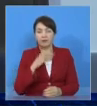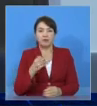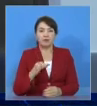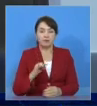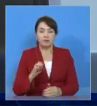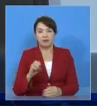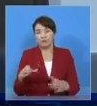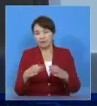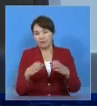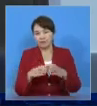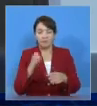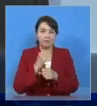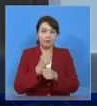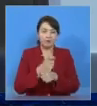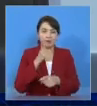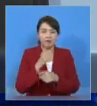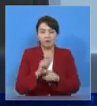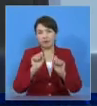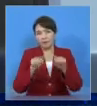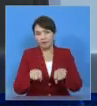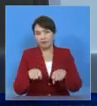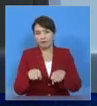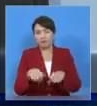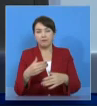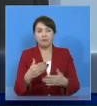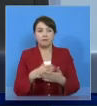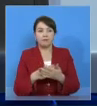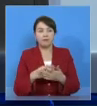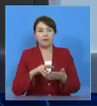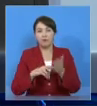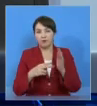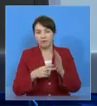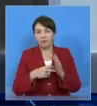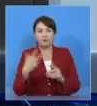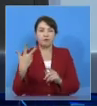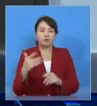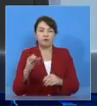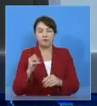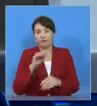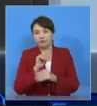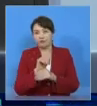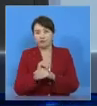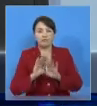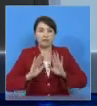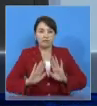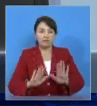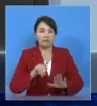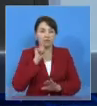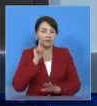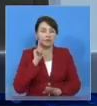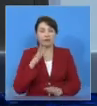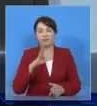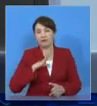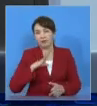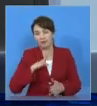әлеуметтік объектілерінің жұмысына шектеулер мен рұқсаттарды бойынша көзделген және үшінші қосымшасында тек қана жасыл мәртебесі